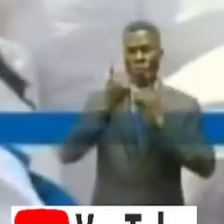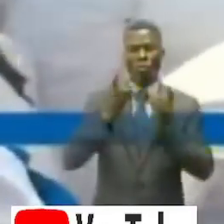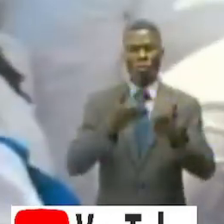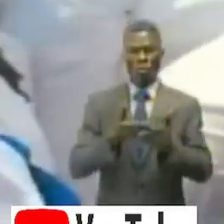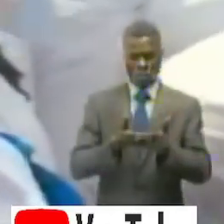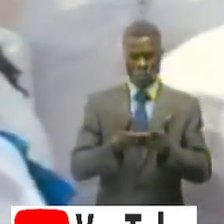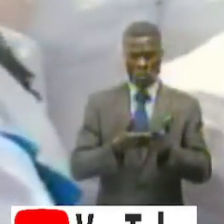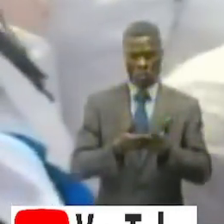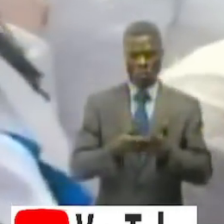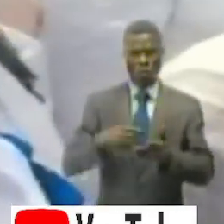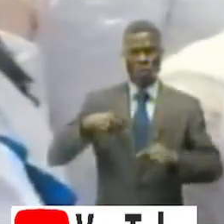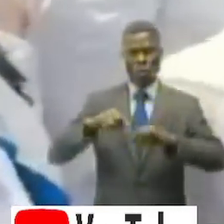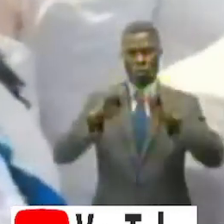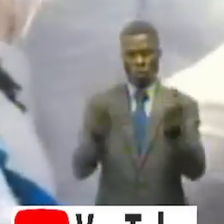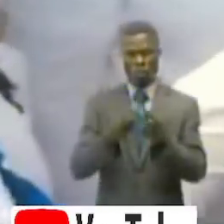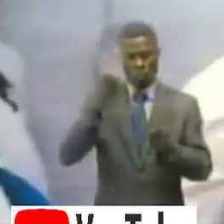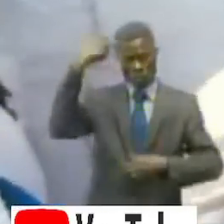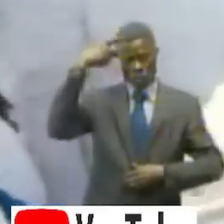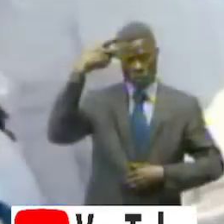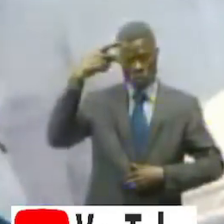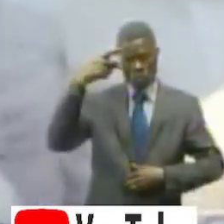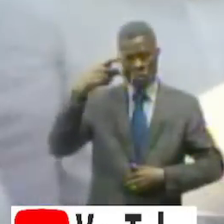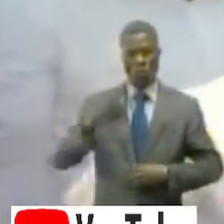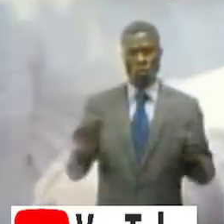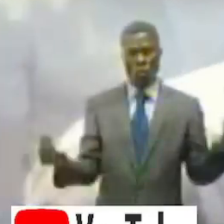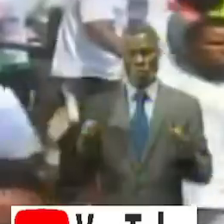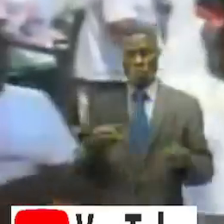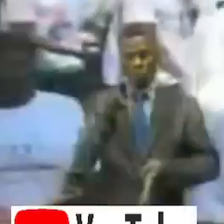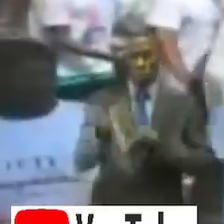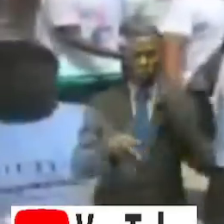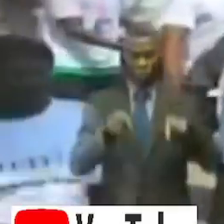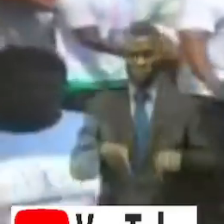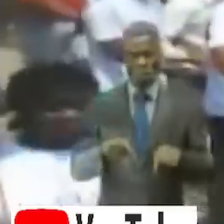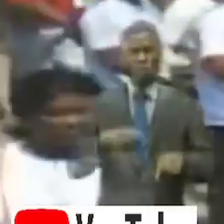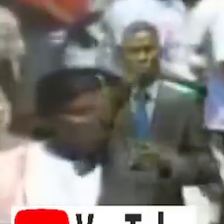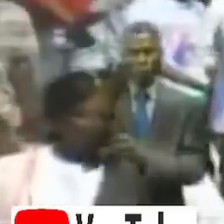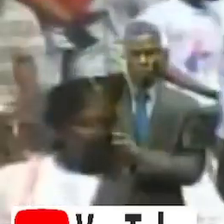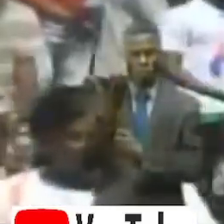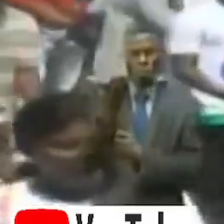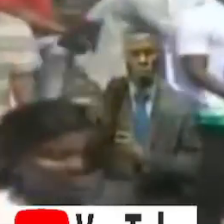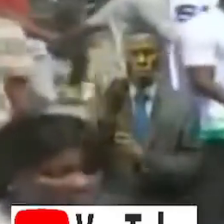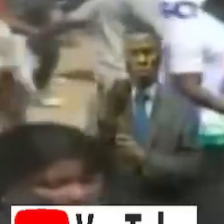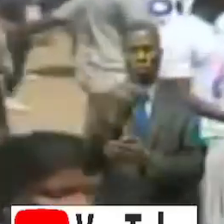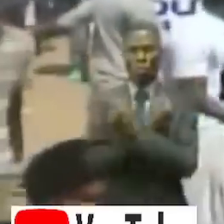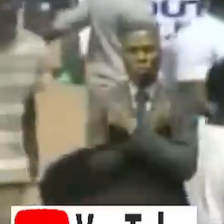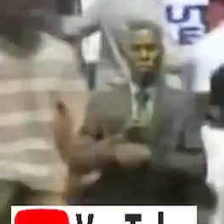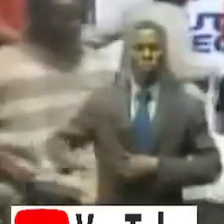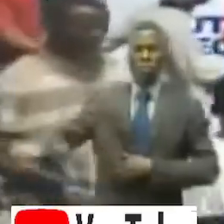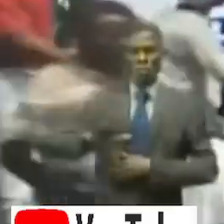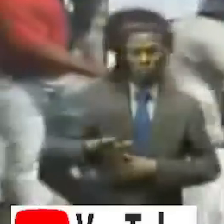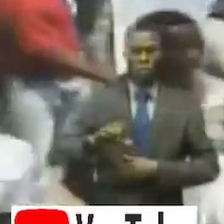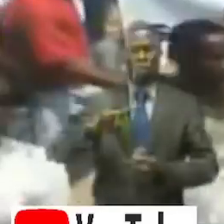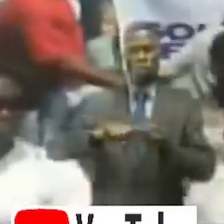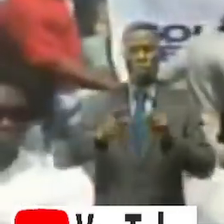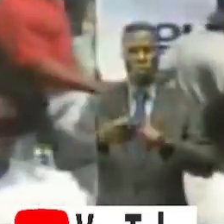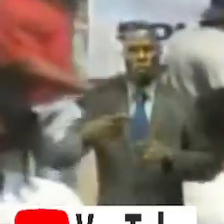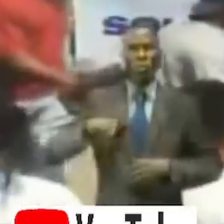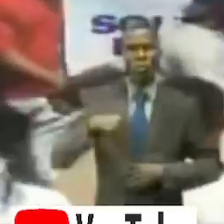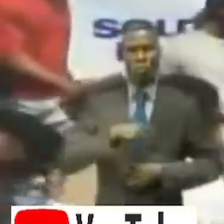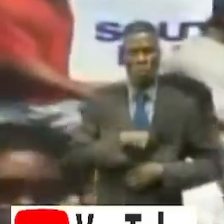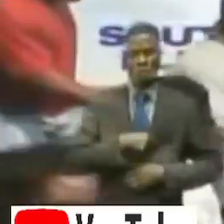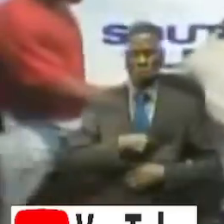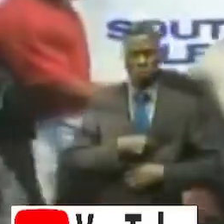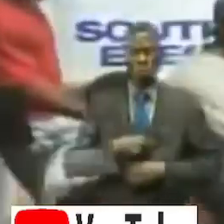sommes une opposition républicaine. Par cette marche, nous lançons un appel patriotique à nos compatriotes